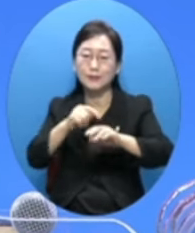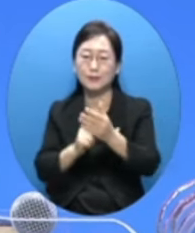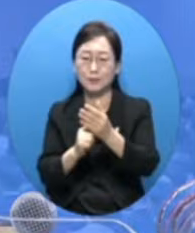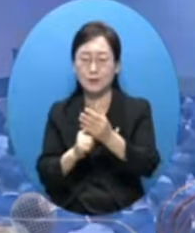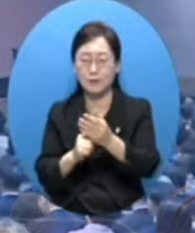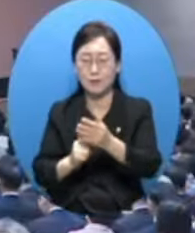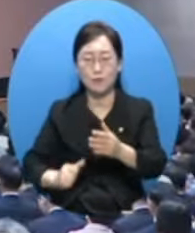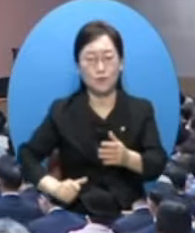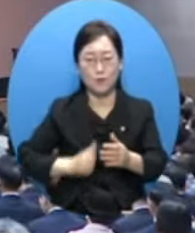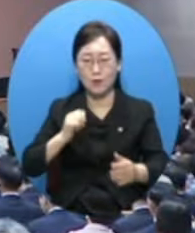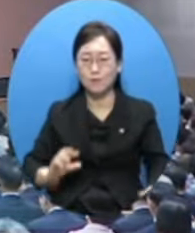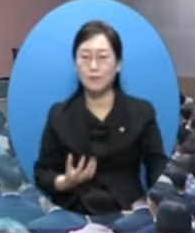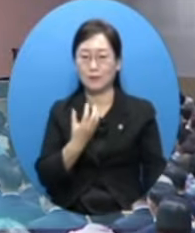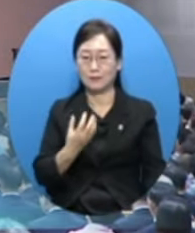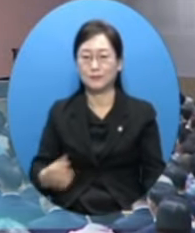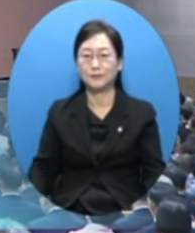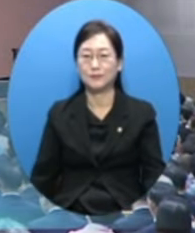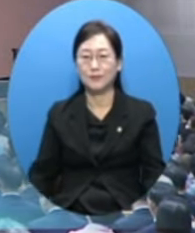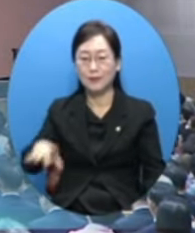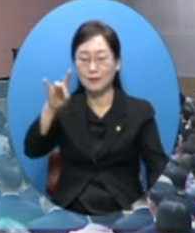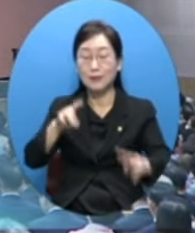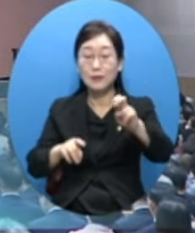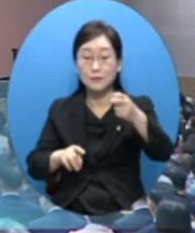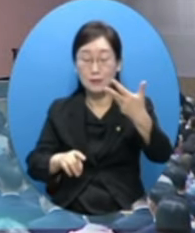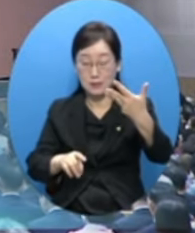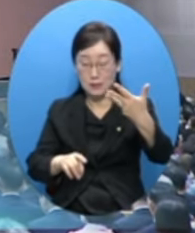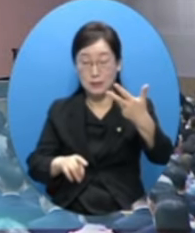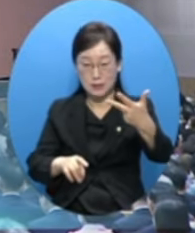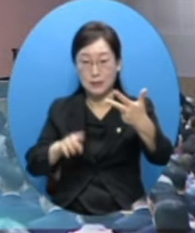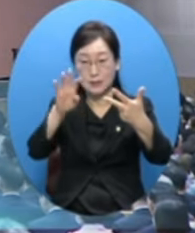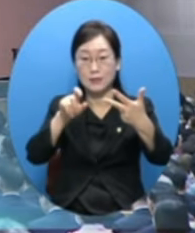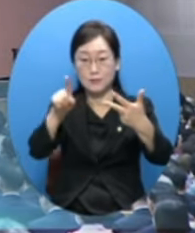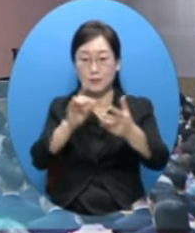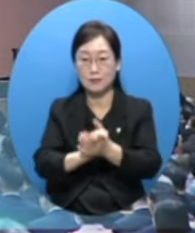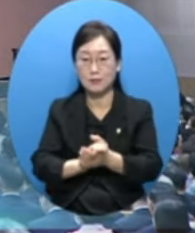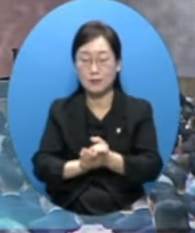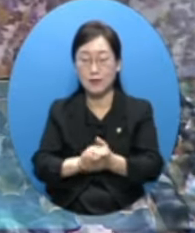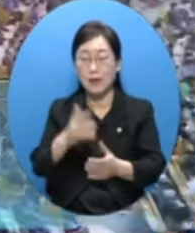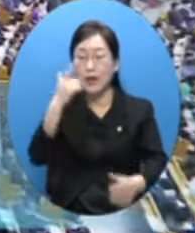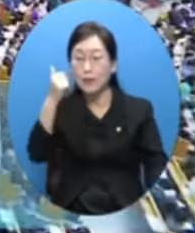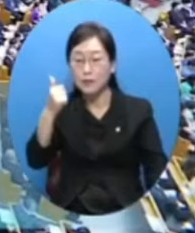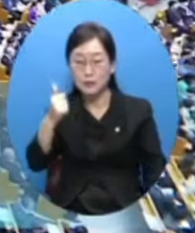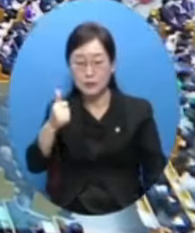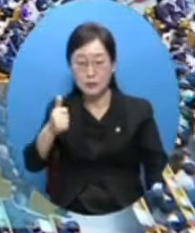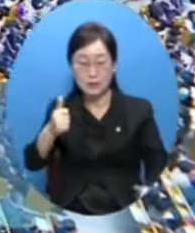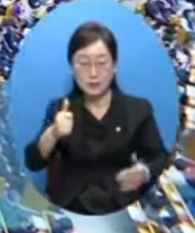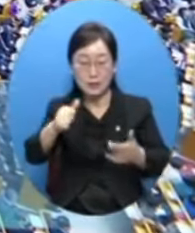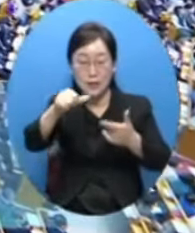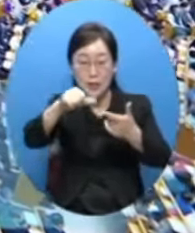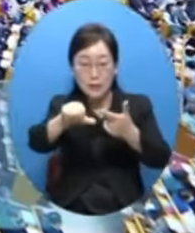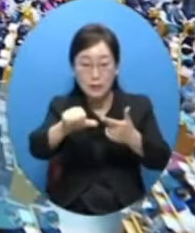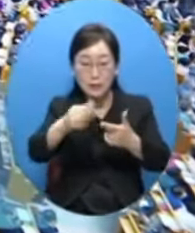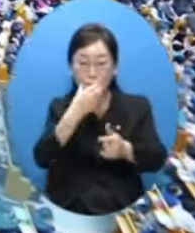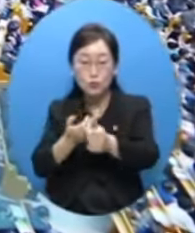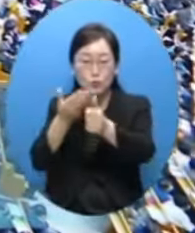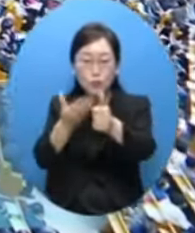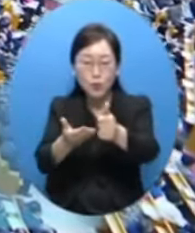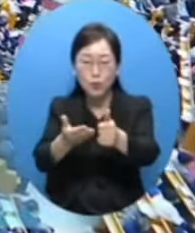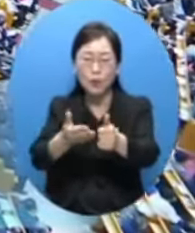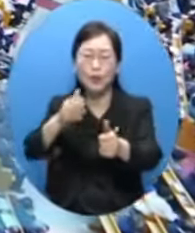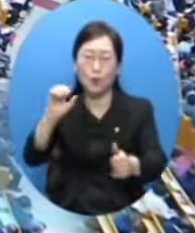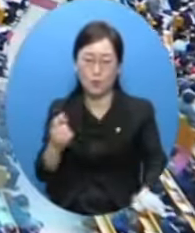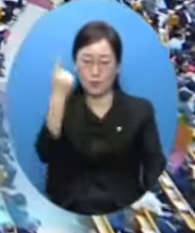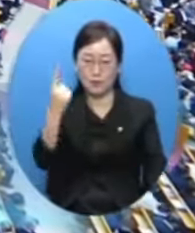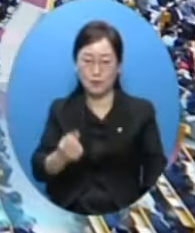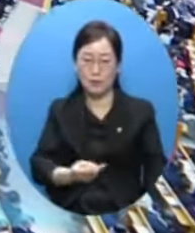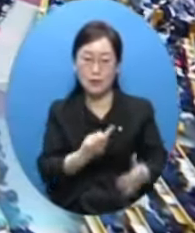것입니다. 창세기 27장 41절은 이렇게 설명합니다. 그의 아버지가 야곱에게 축복한 그 축복으로 말미암아